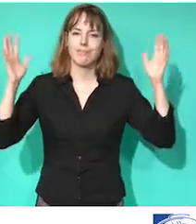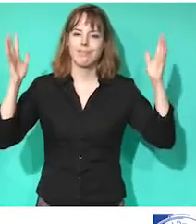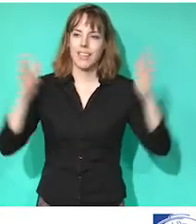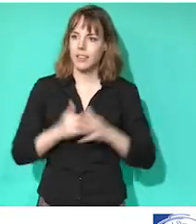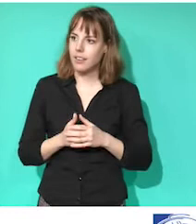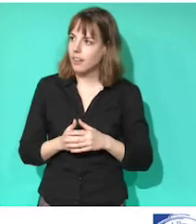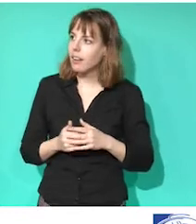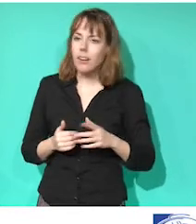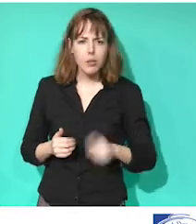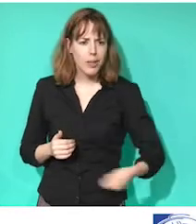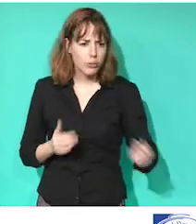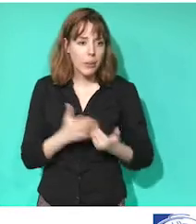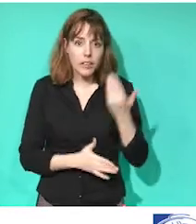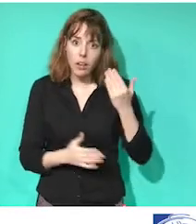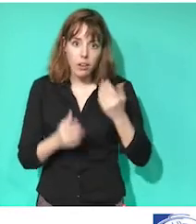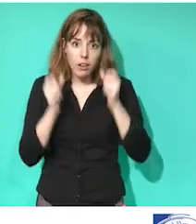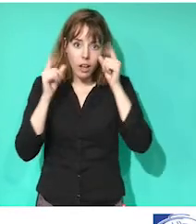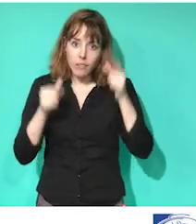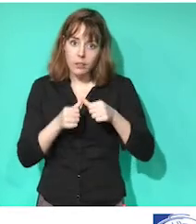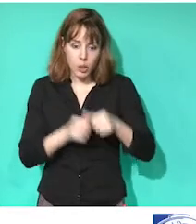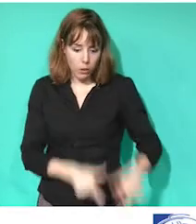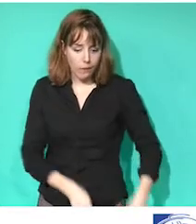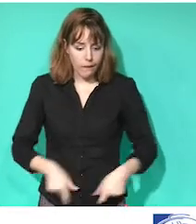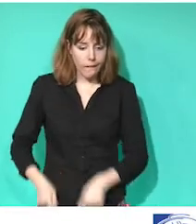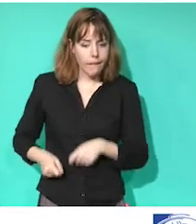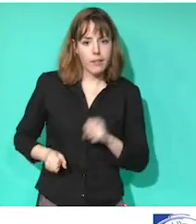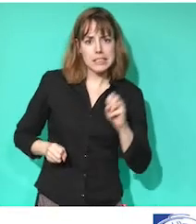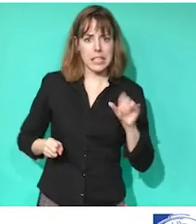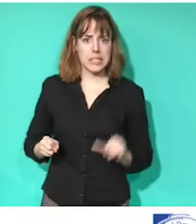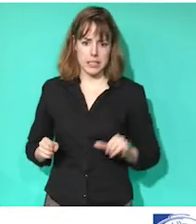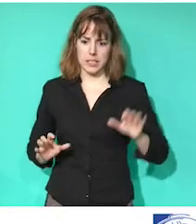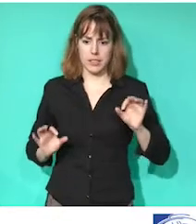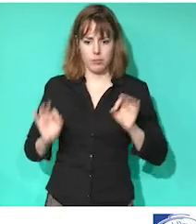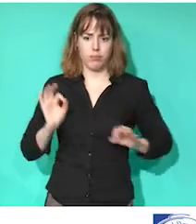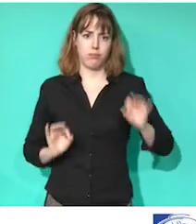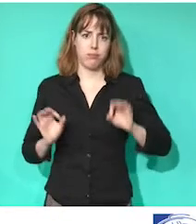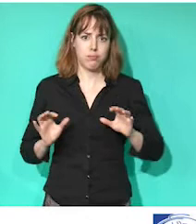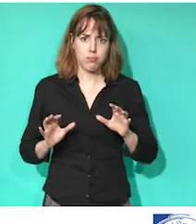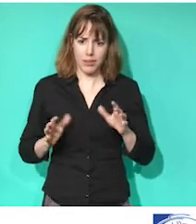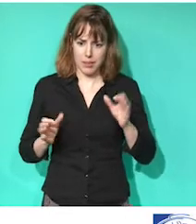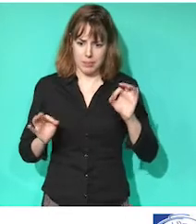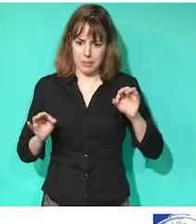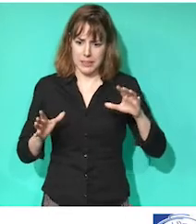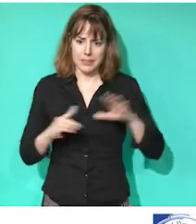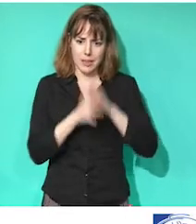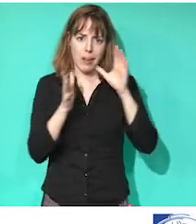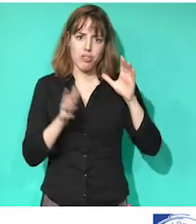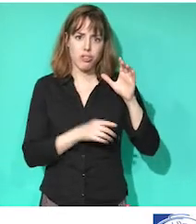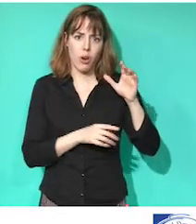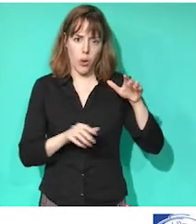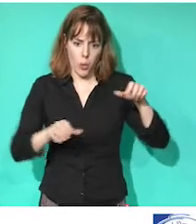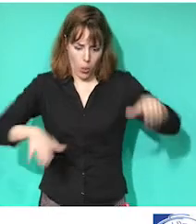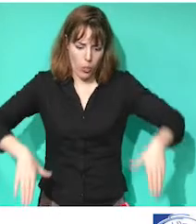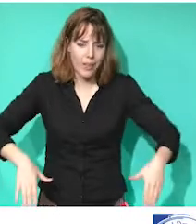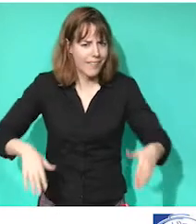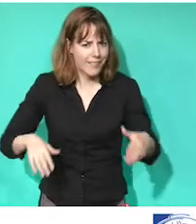des porte-jartelles, des barésies, des patins à roulettes et on se met le derrière offert sur des tabourets. Comme tout un chacun. Comme tous